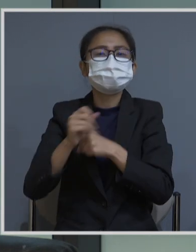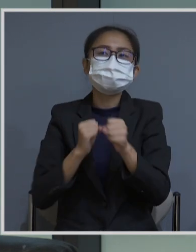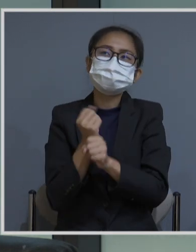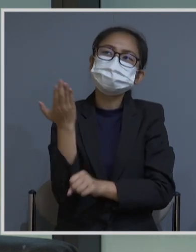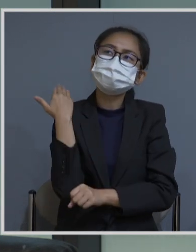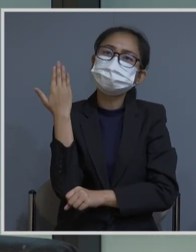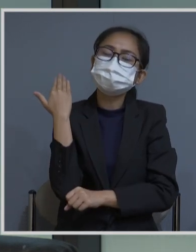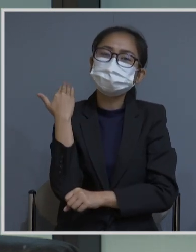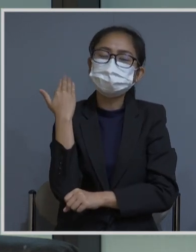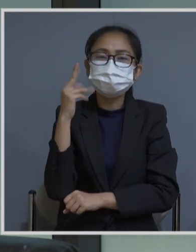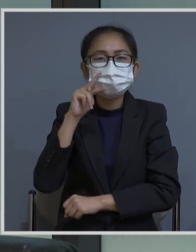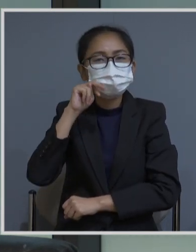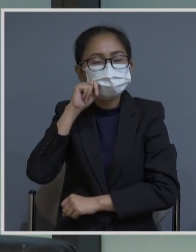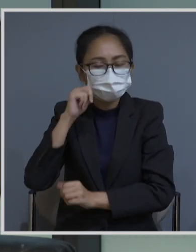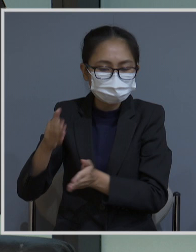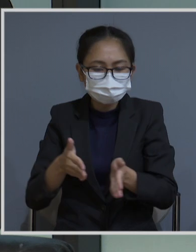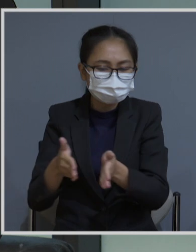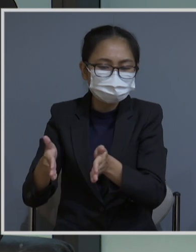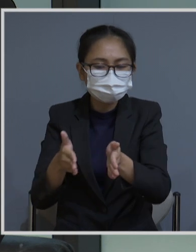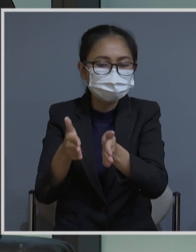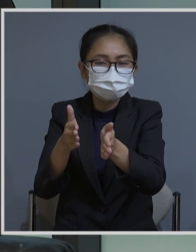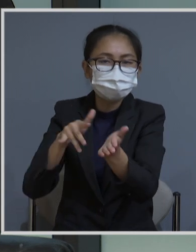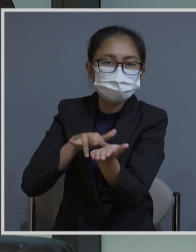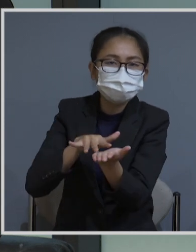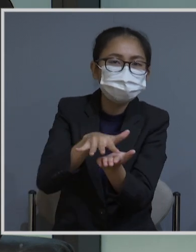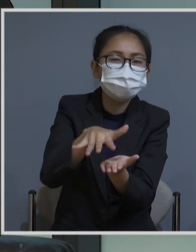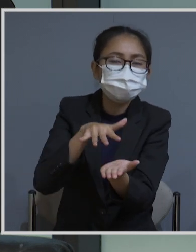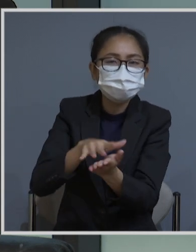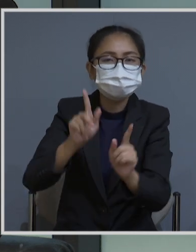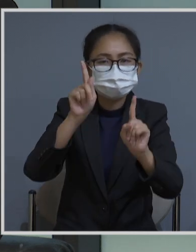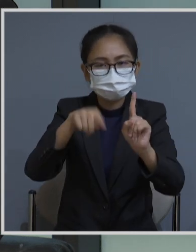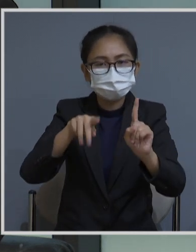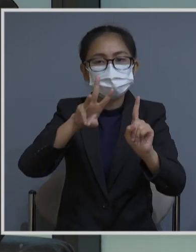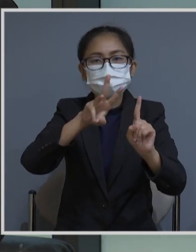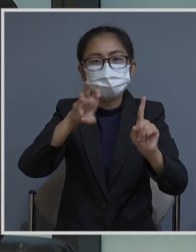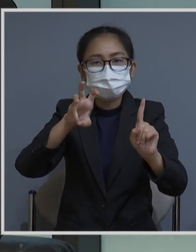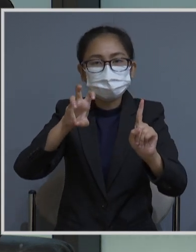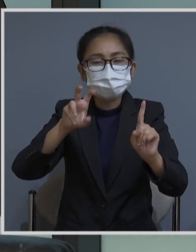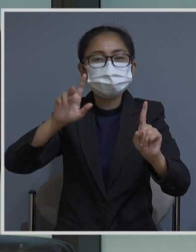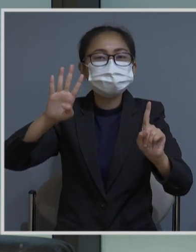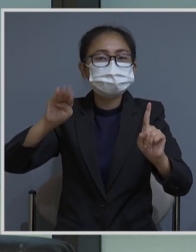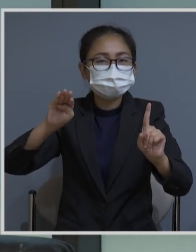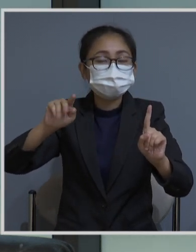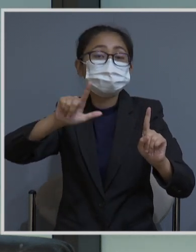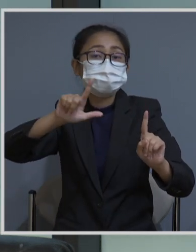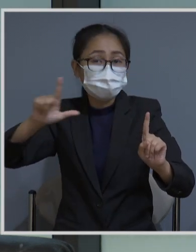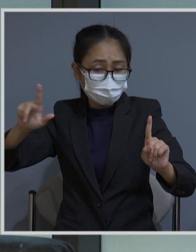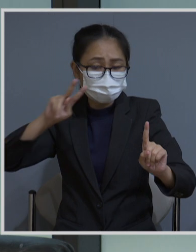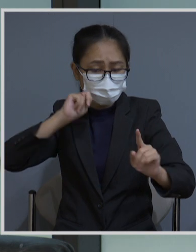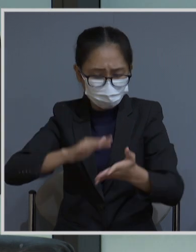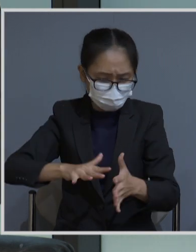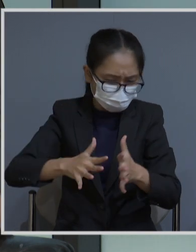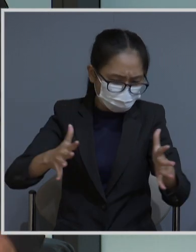ที่แล้วตัวเลขเนี่ยมีน้ำผ่านแม่น้ำต้องตามพันธุ์ 640ล้านดีไม่น้อยเธอ